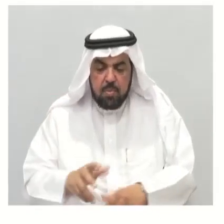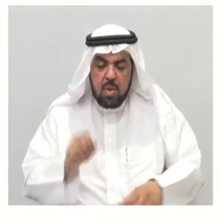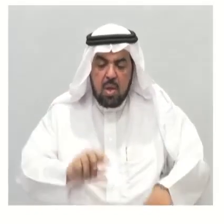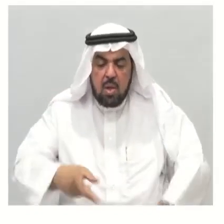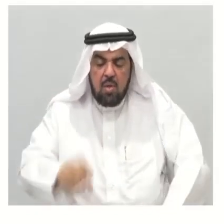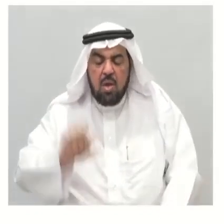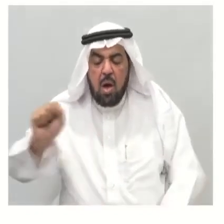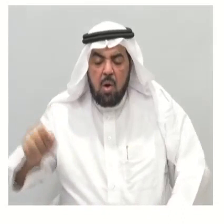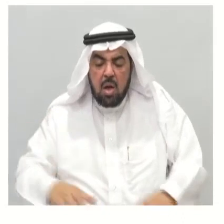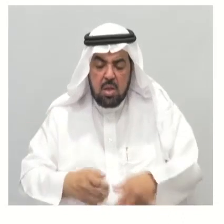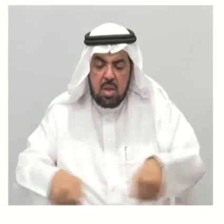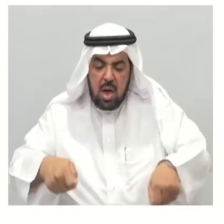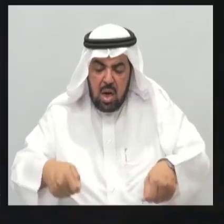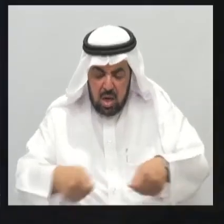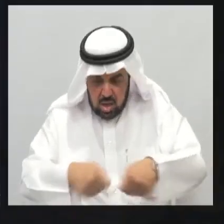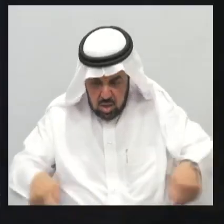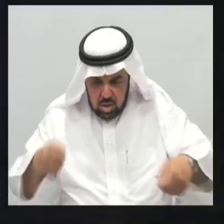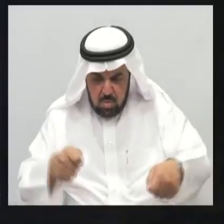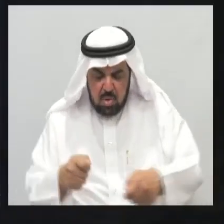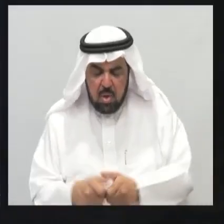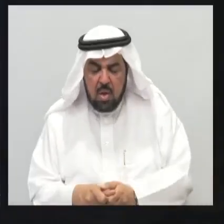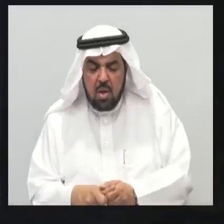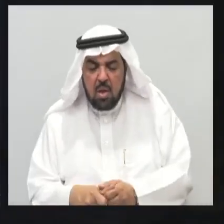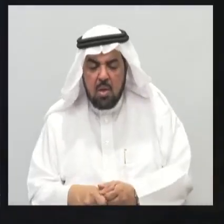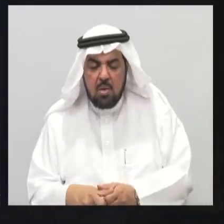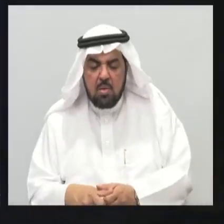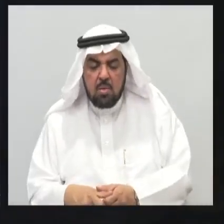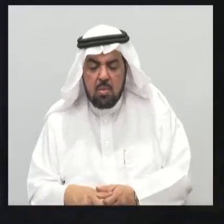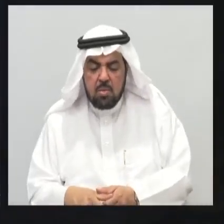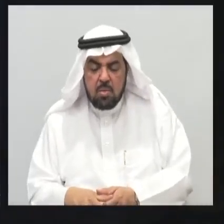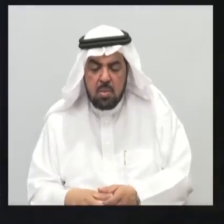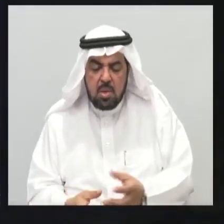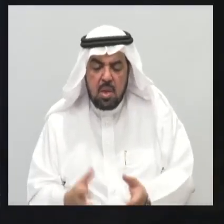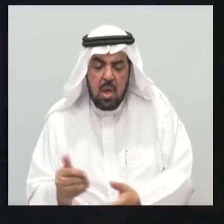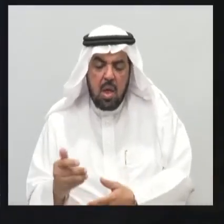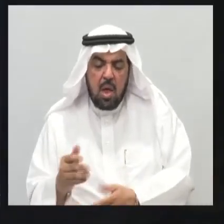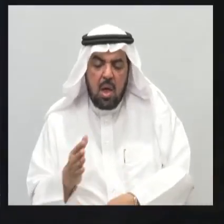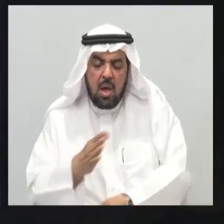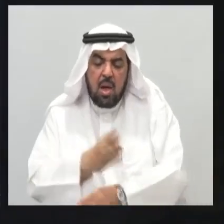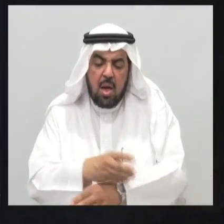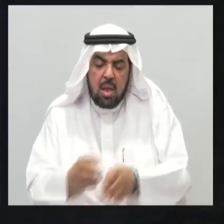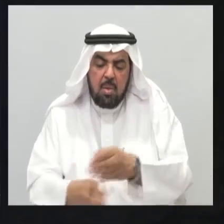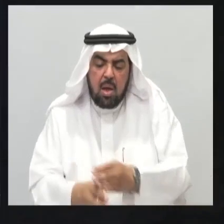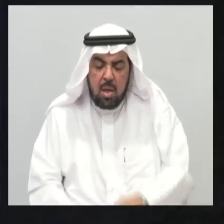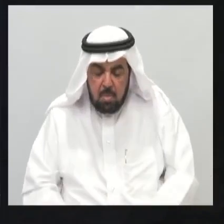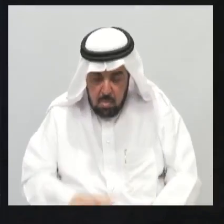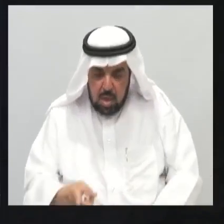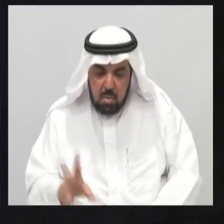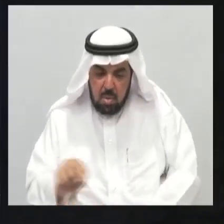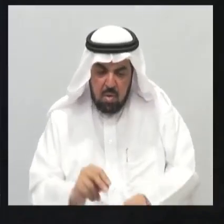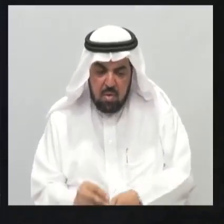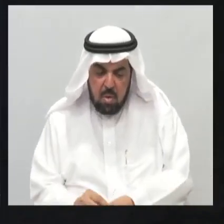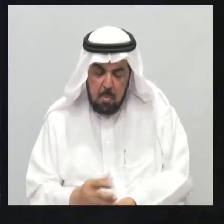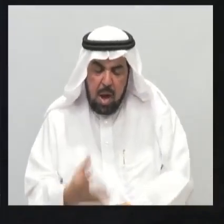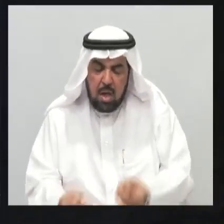خواص الخشب؟ هل الخشب أو ما يسمى لدينا بالحطب هو نفسه بعد الاحتراق؟